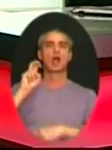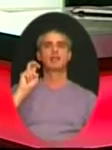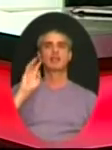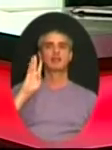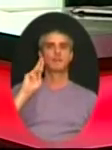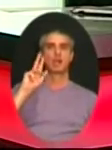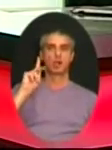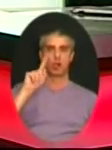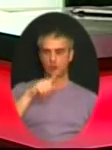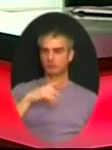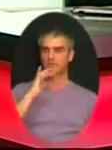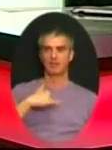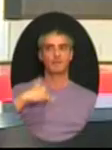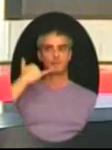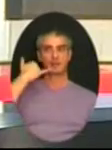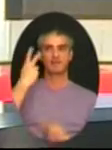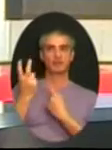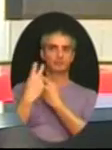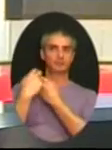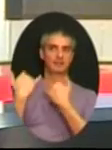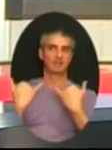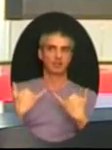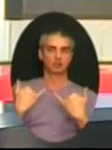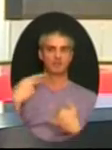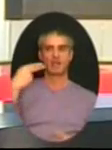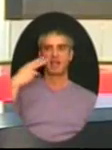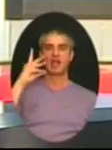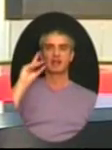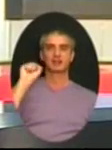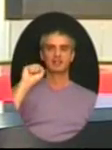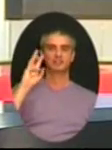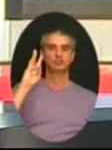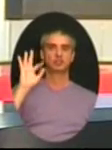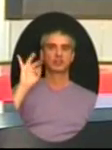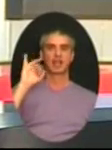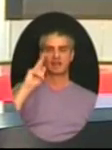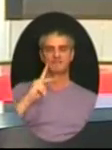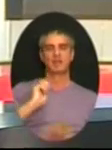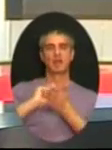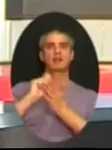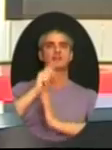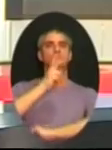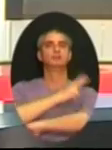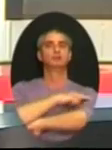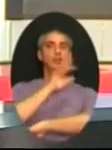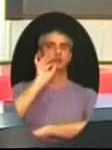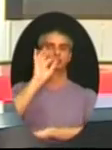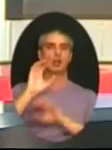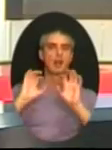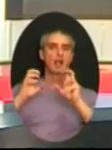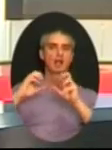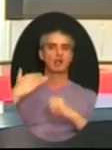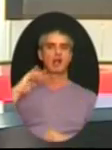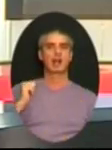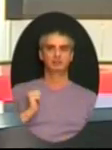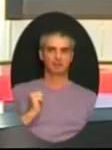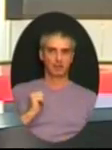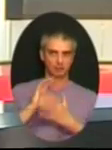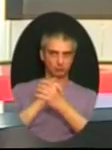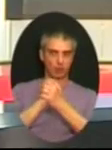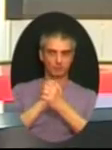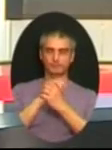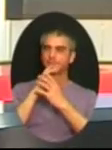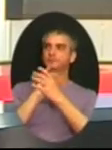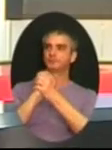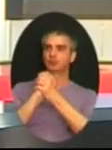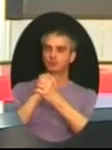מהליכוד, שלום גם לך, ועל קו הטלפון מצטרפת אלינו עכשיו הדס שטייף, הכתבת לענייני משטרה של גלת, שלום לך.